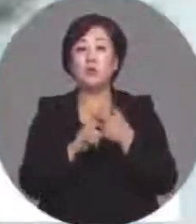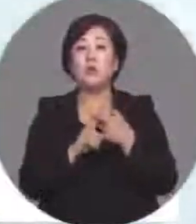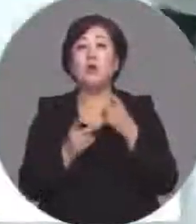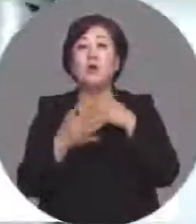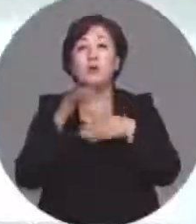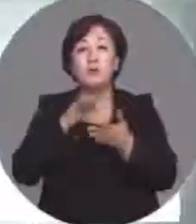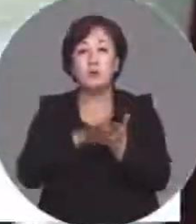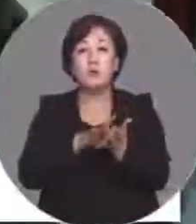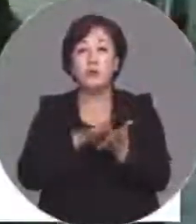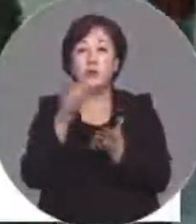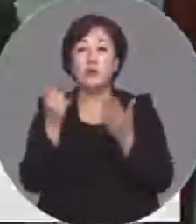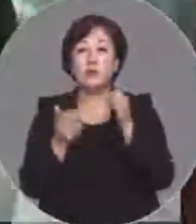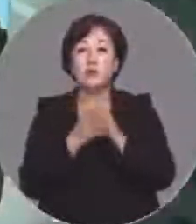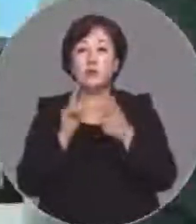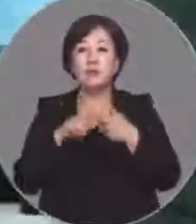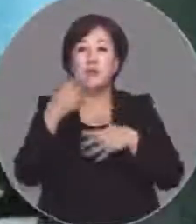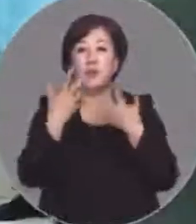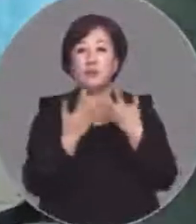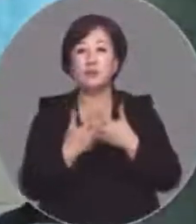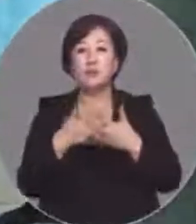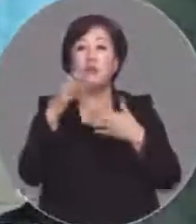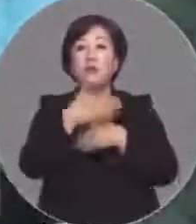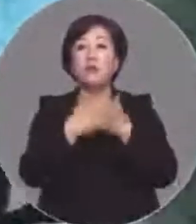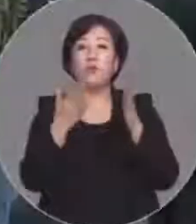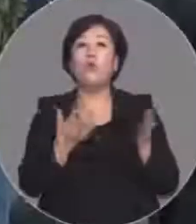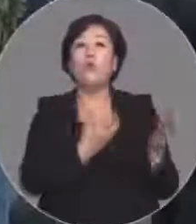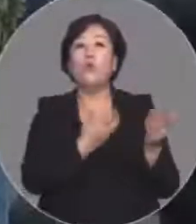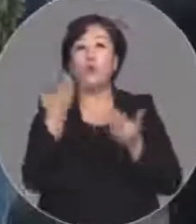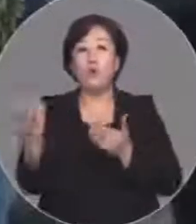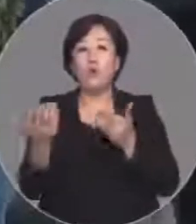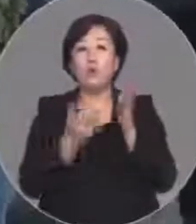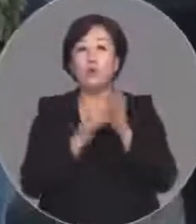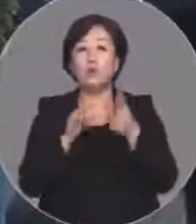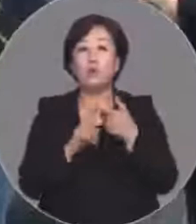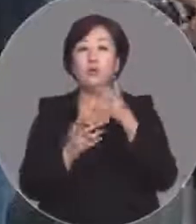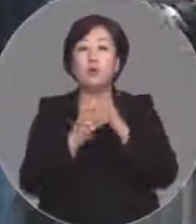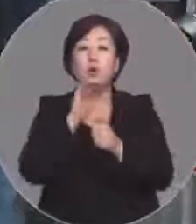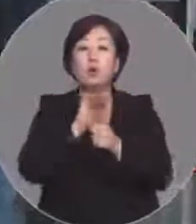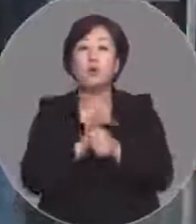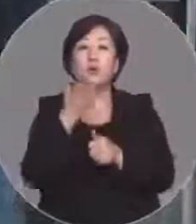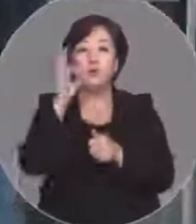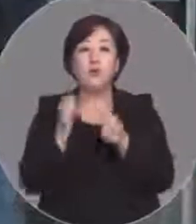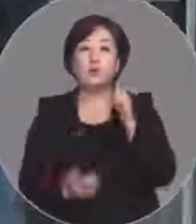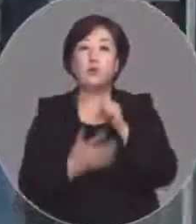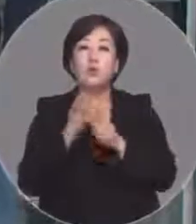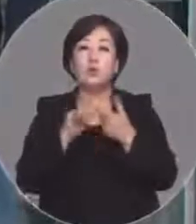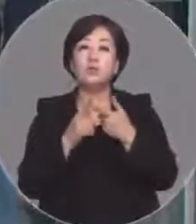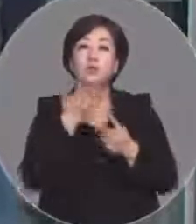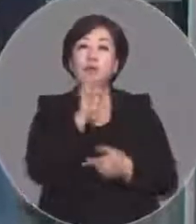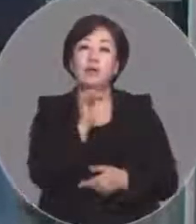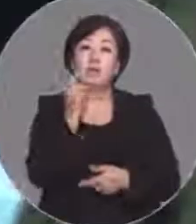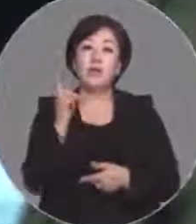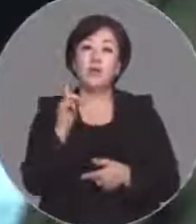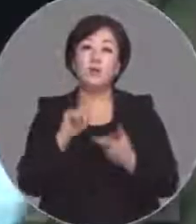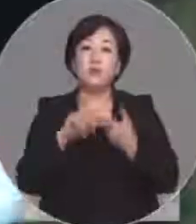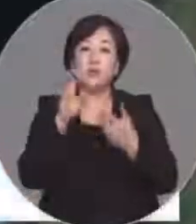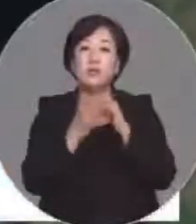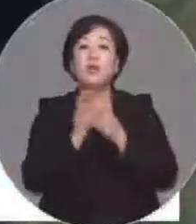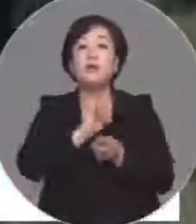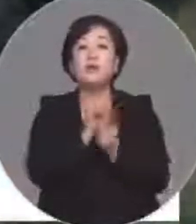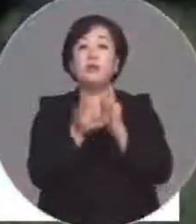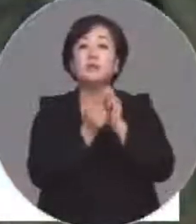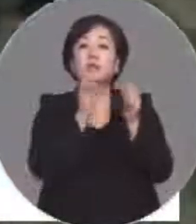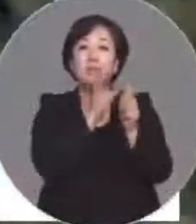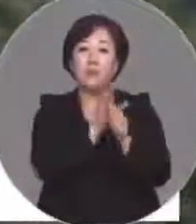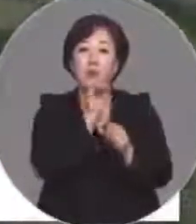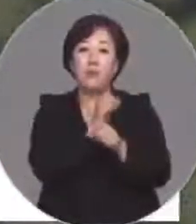들어 백신 보관용 냉장고로 옮깁니다. 경북 안동 SK바이오사이언스 공장에서 위탁 생산된